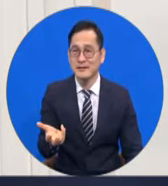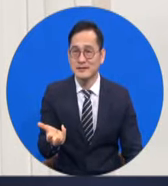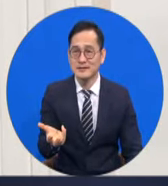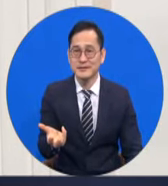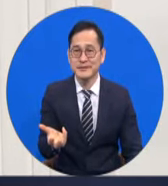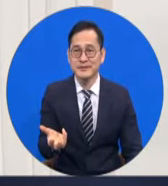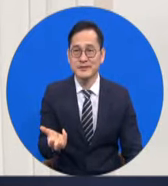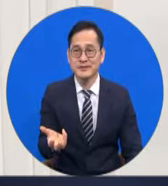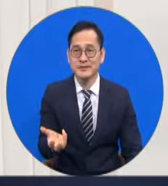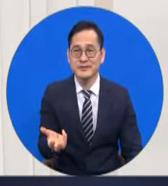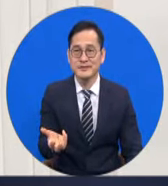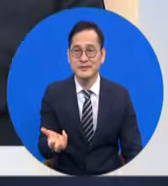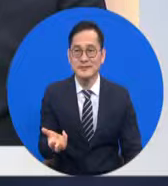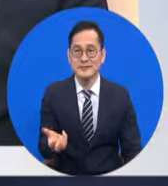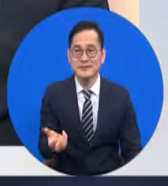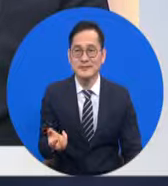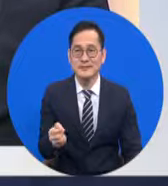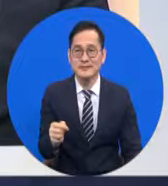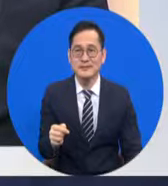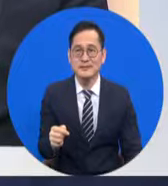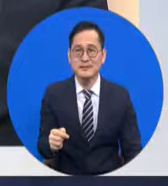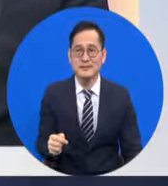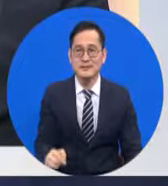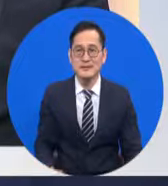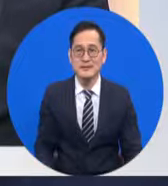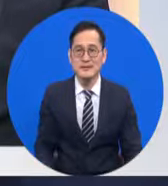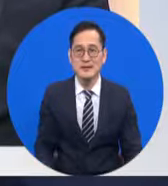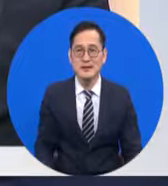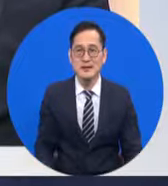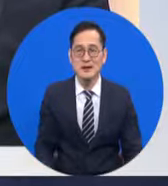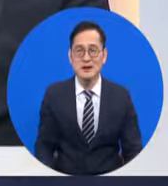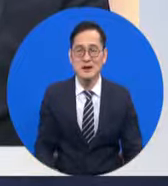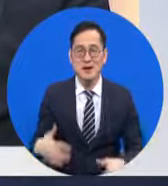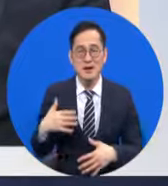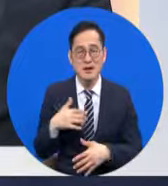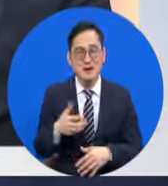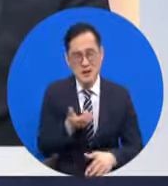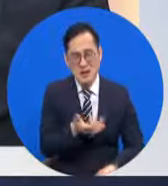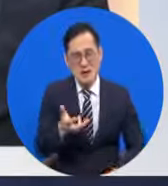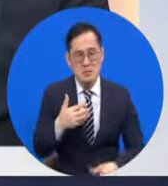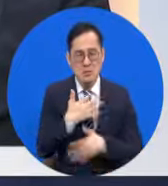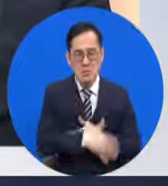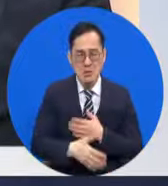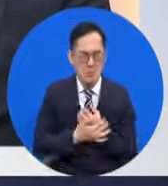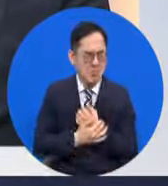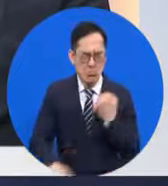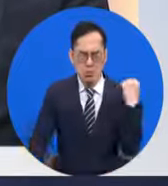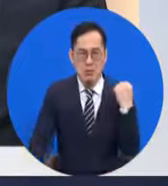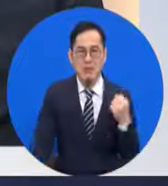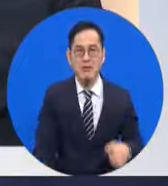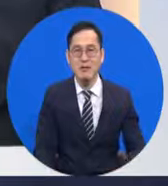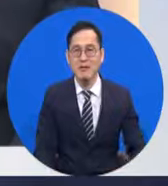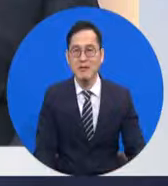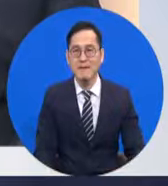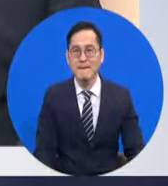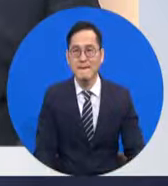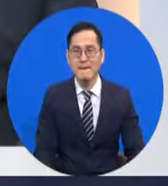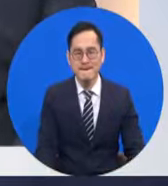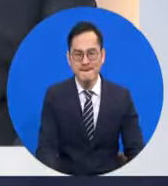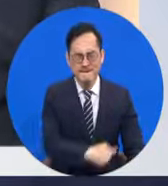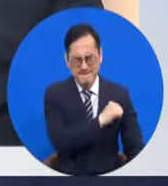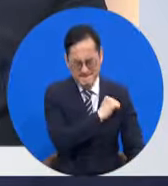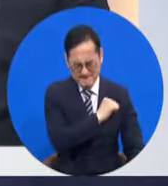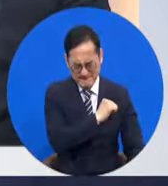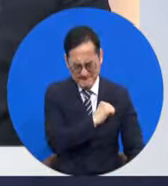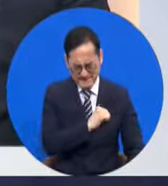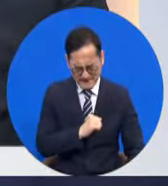꺼내낼 수 있는 어떤 향을 완전히 초월하는 정도의 그걸 요구하는 거죠. 초인적인 예 표현이 갑자기 생각이 안 났습니다.